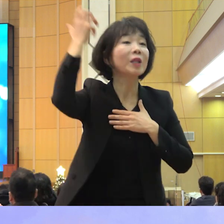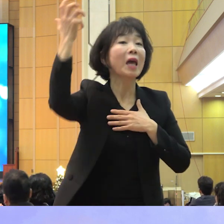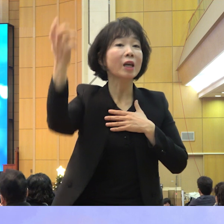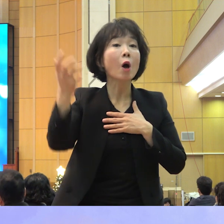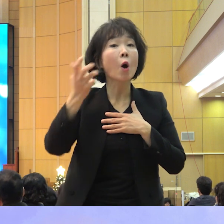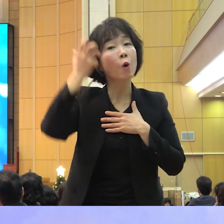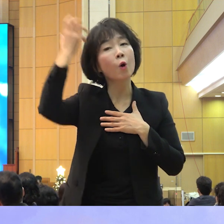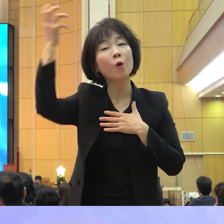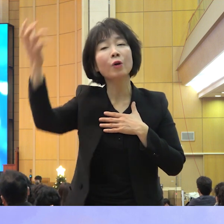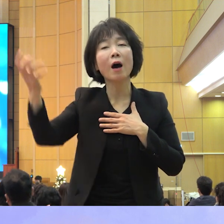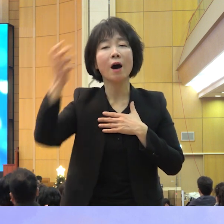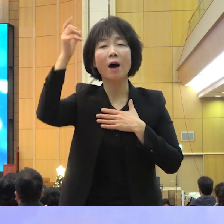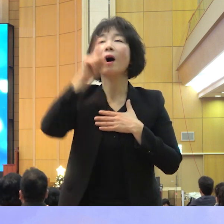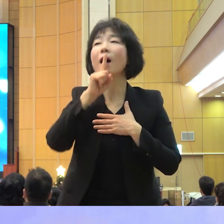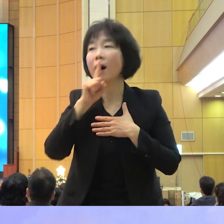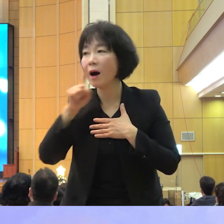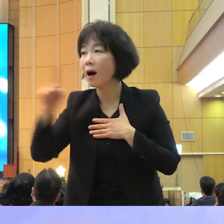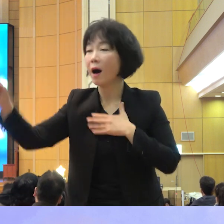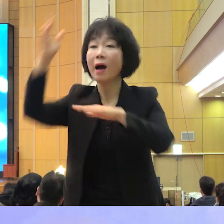내